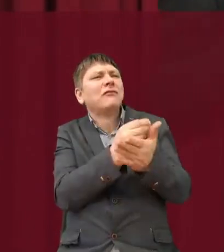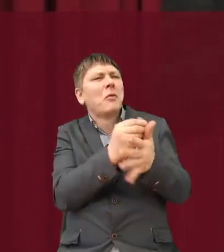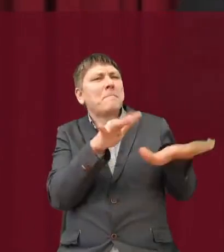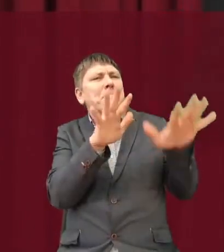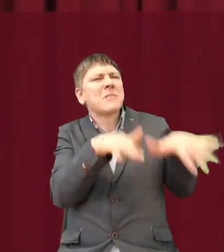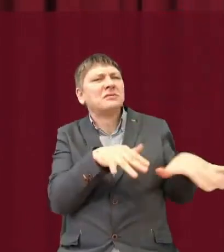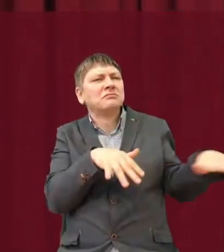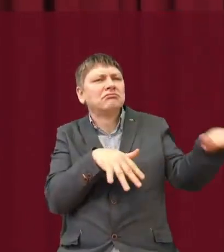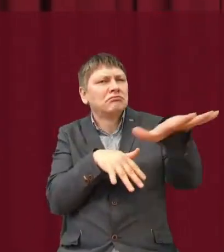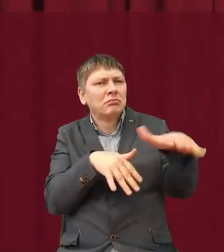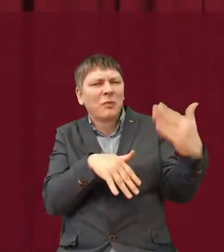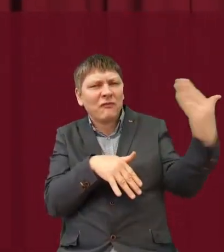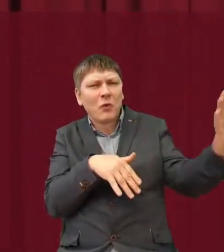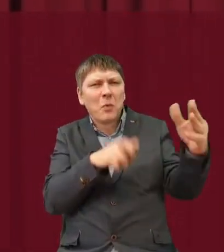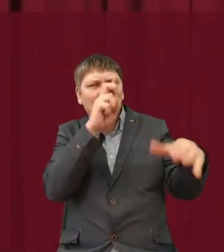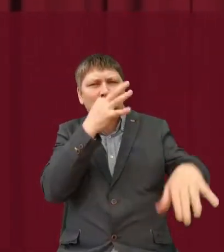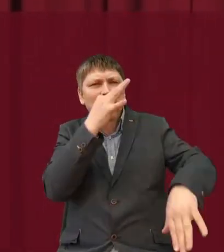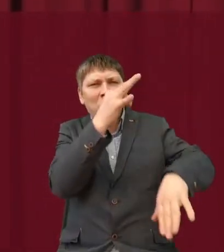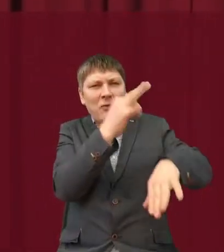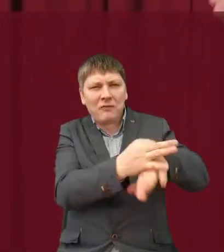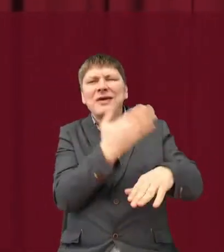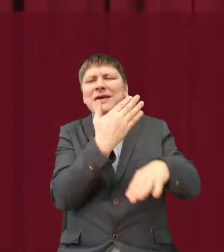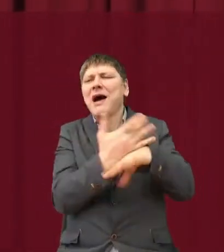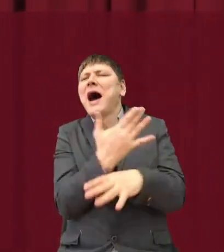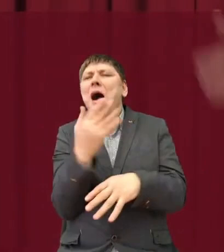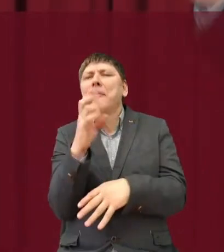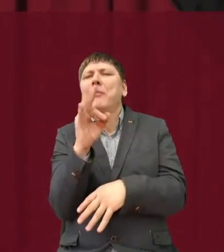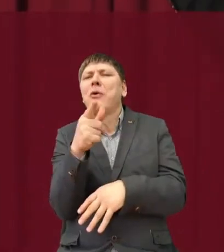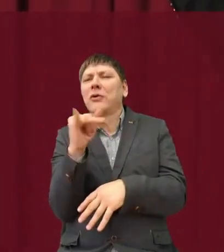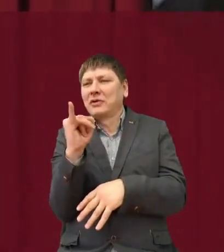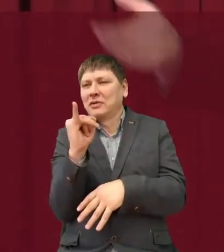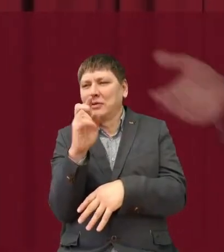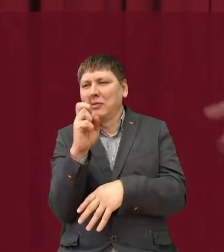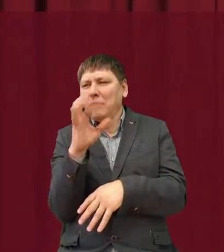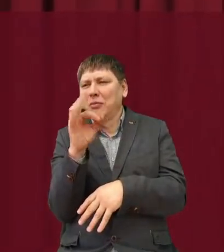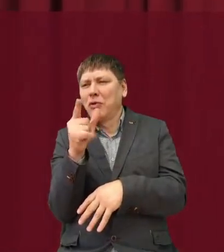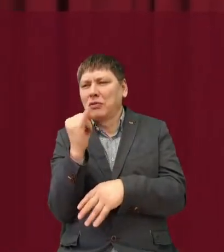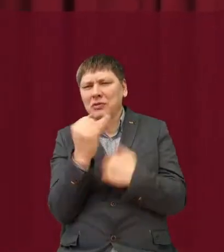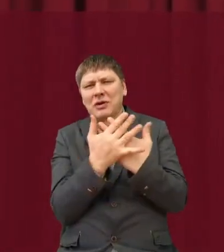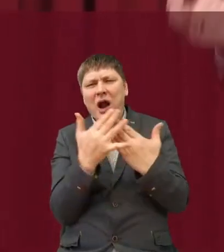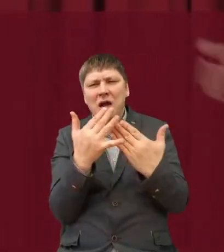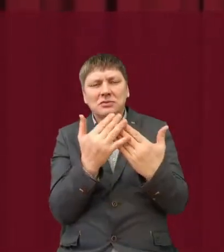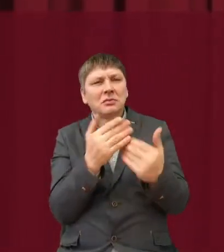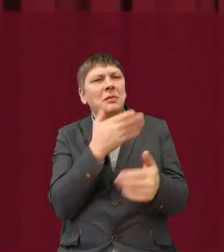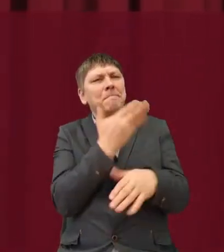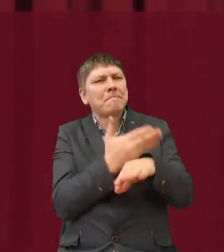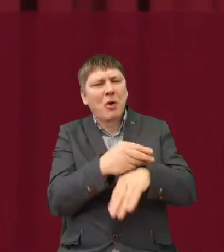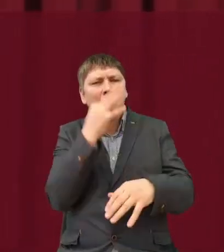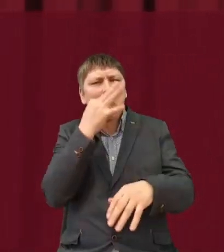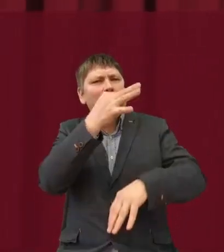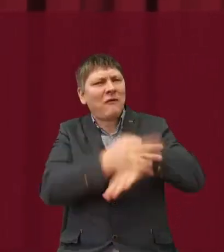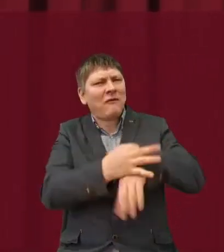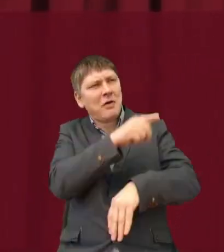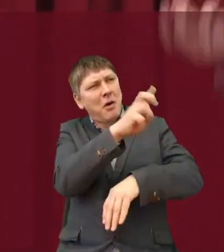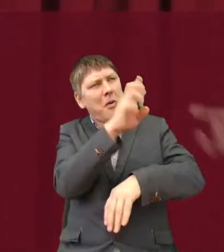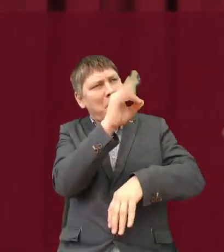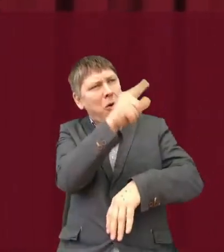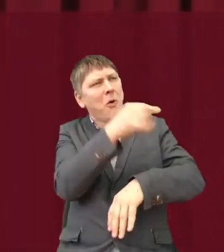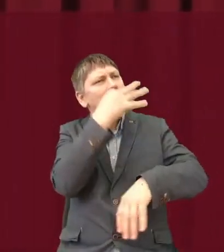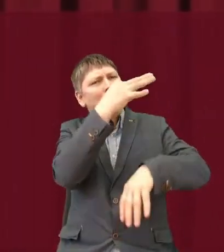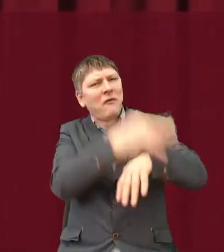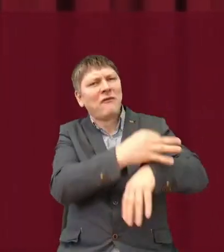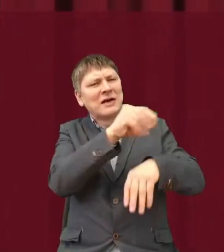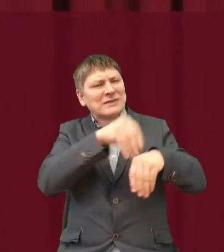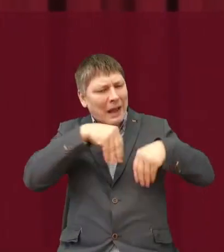свою сферу влияния на то время так понимали что есть божества которые отвечают за плодородие есть божества